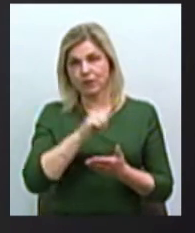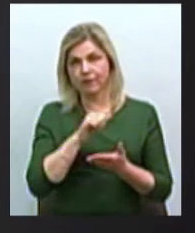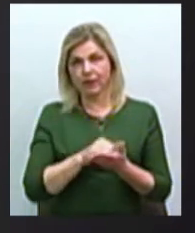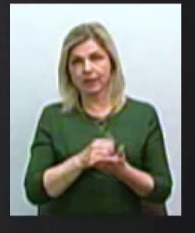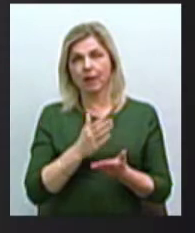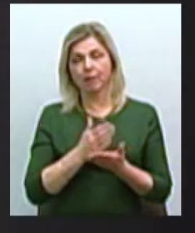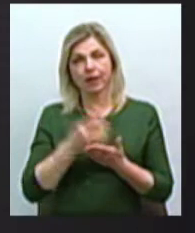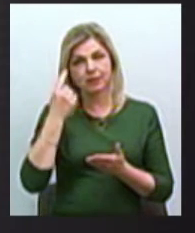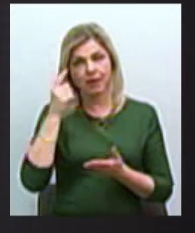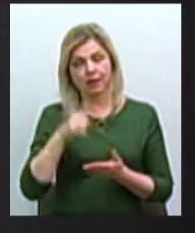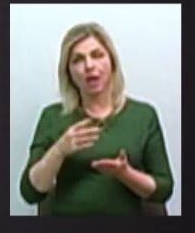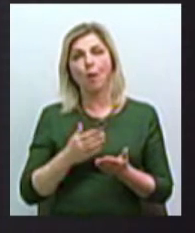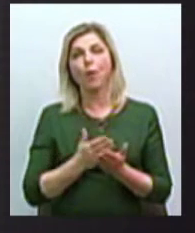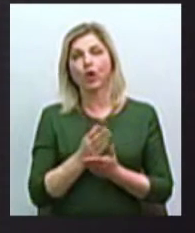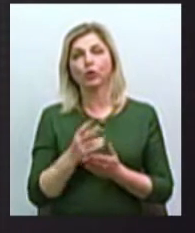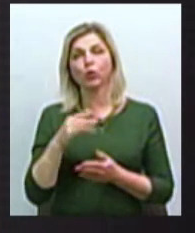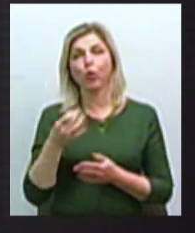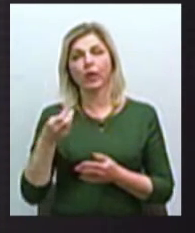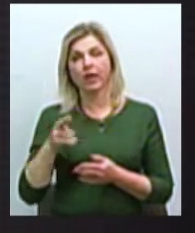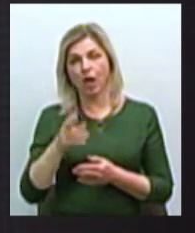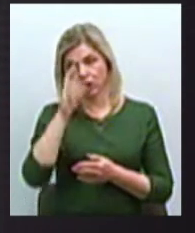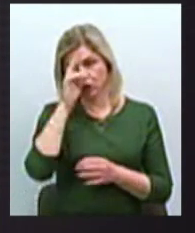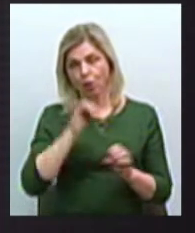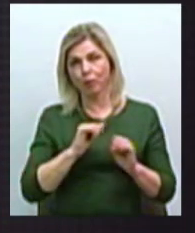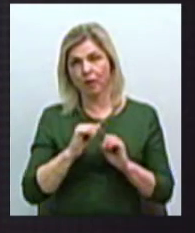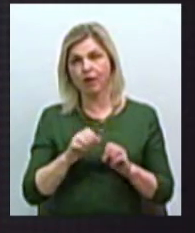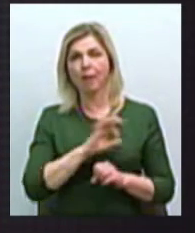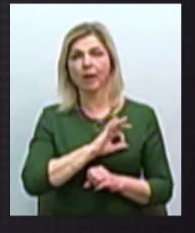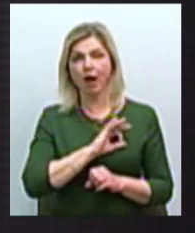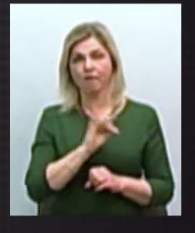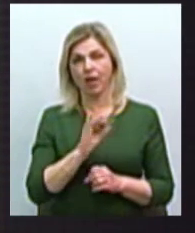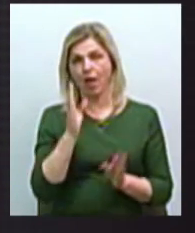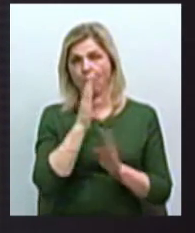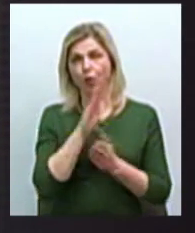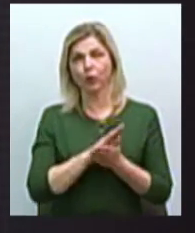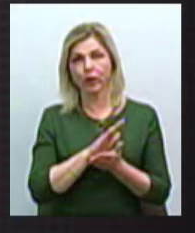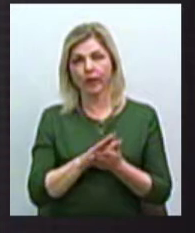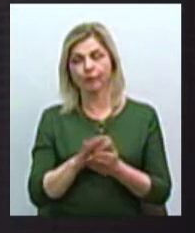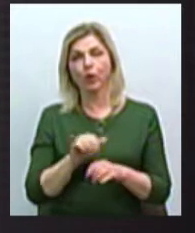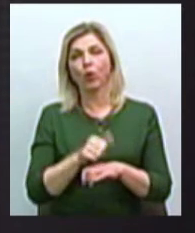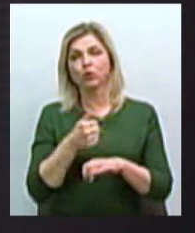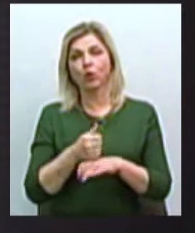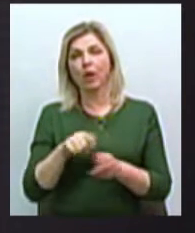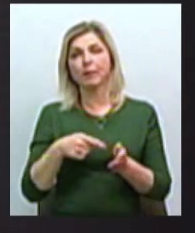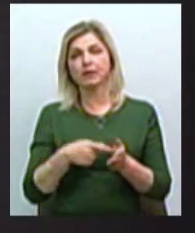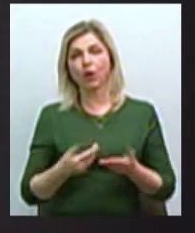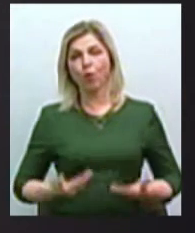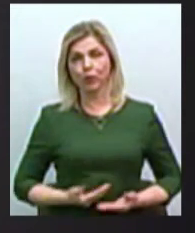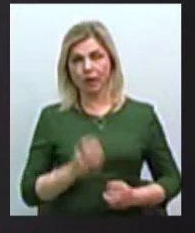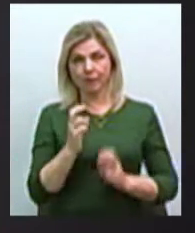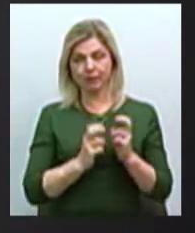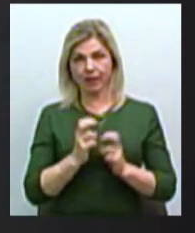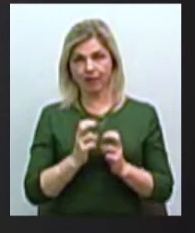Має знання з політології, державного управління, права та екології. Очолював міське комунальне